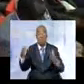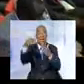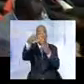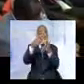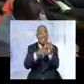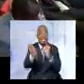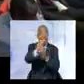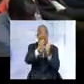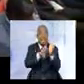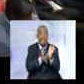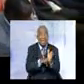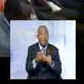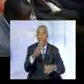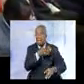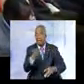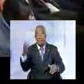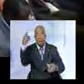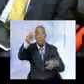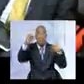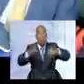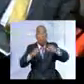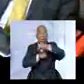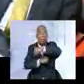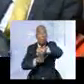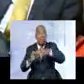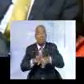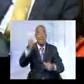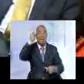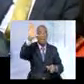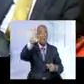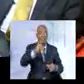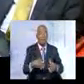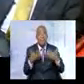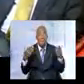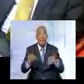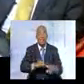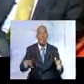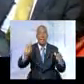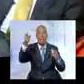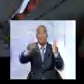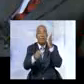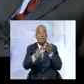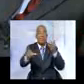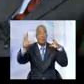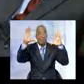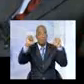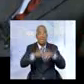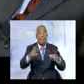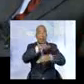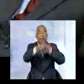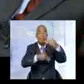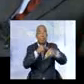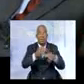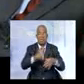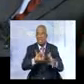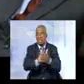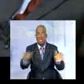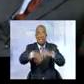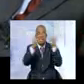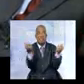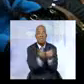et internationaux de protection des droits de la femme. En sa qualité de premier vice-président mondial de Métropolis,